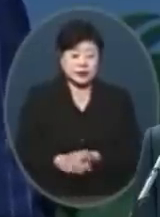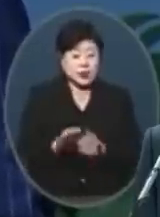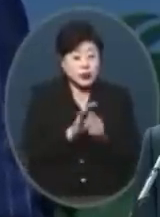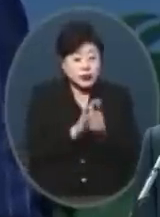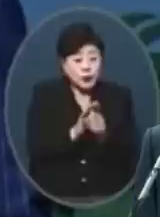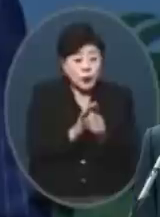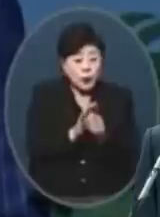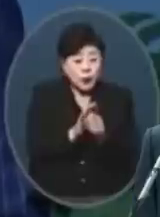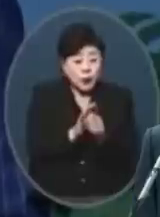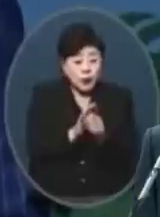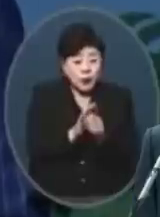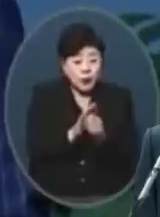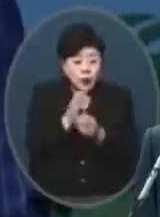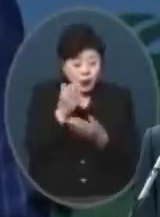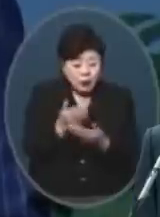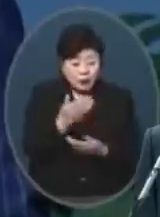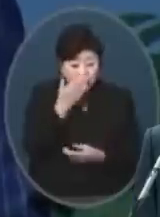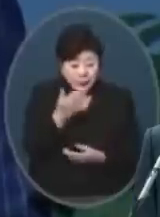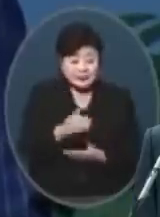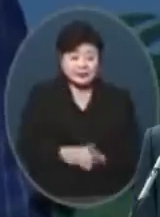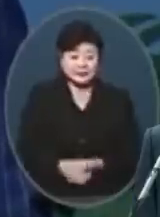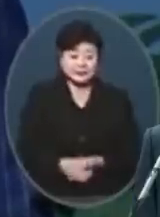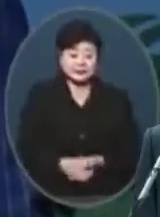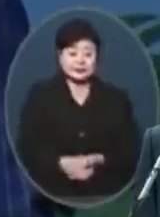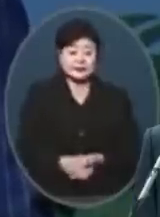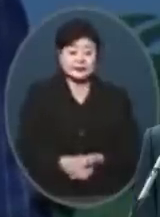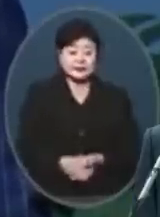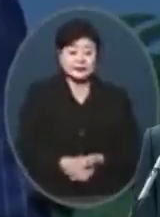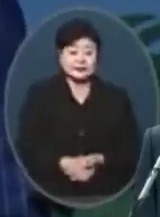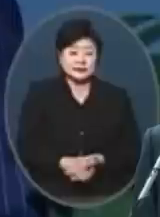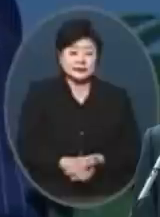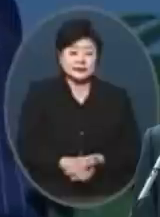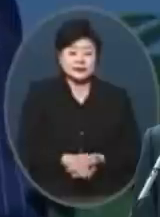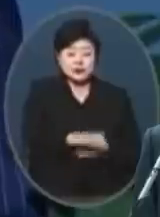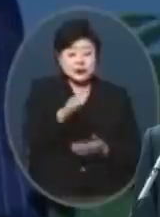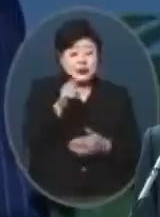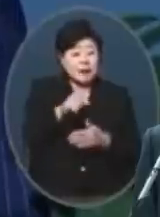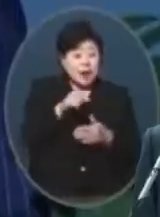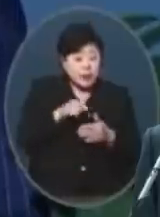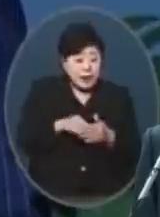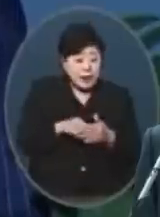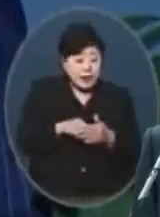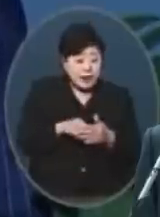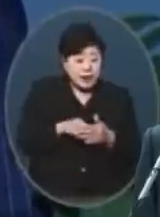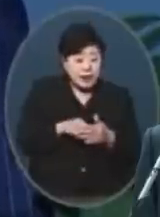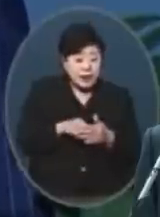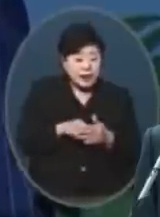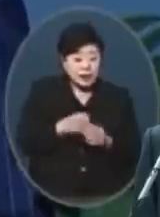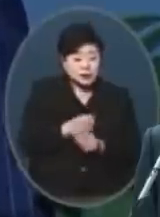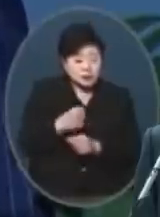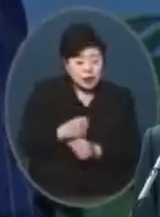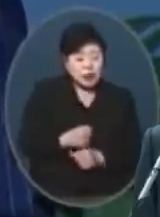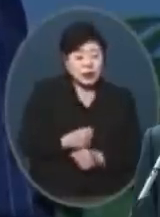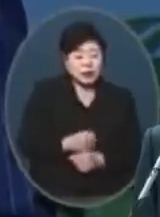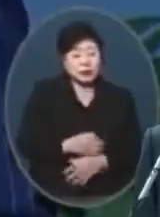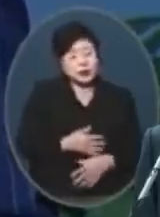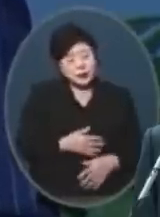위로를 받을 수가 있는 것입니다. 우리의 마음이 수고롭고